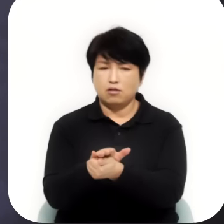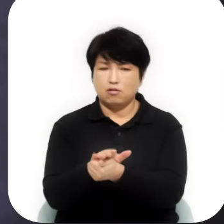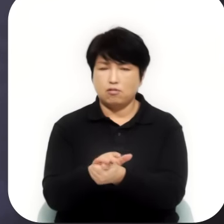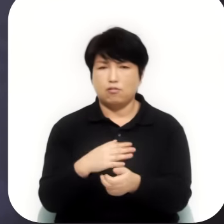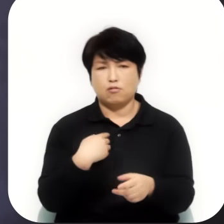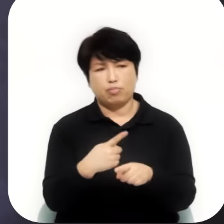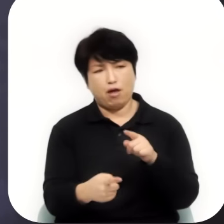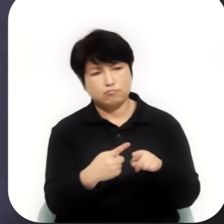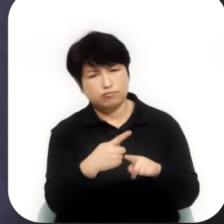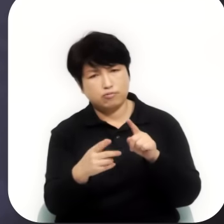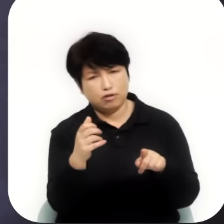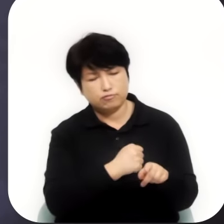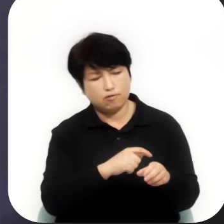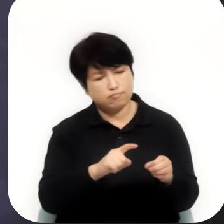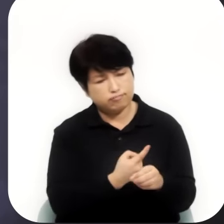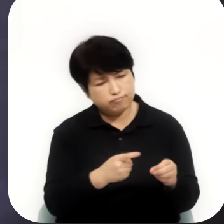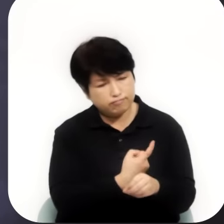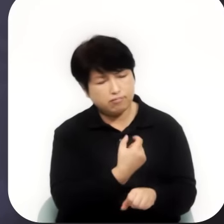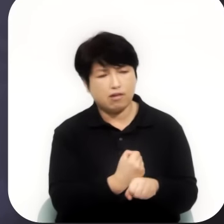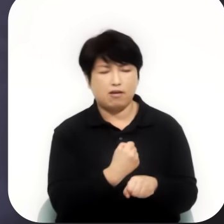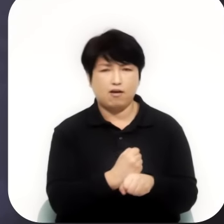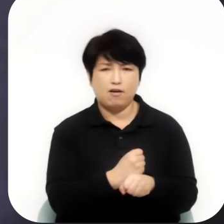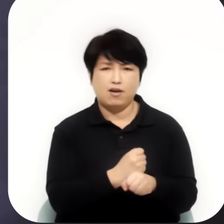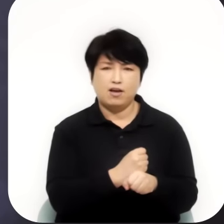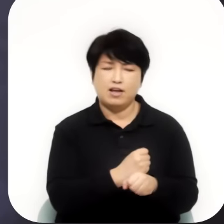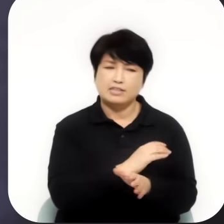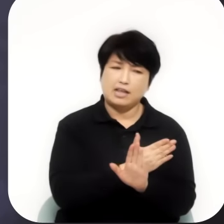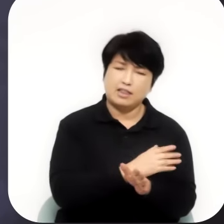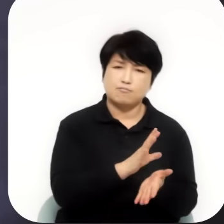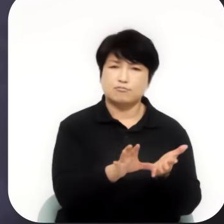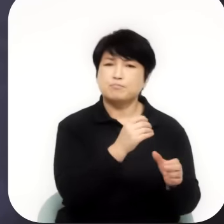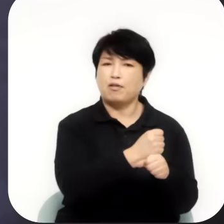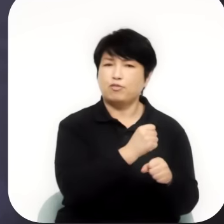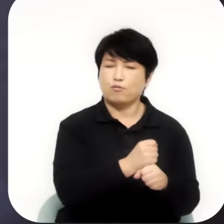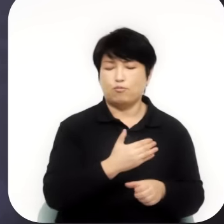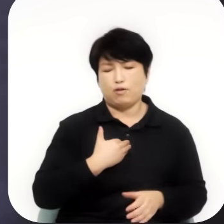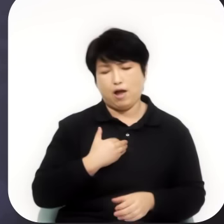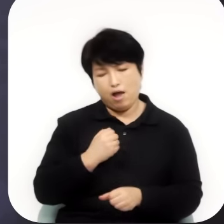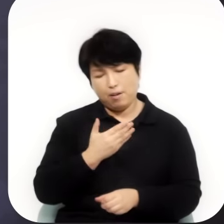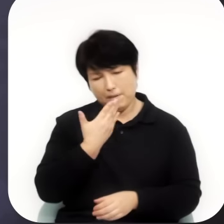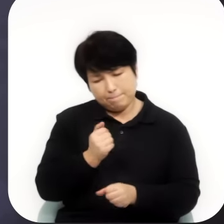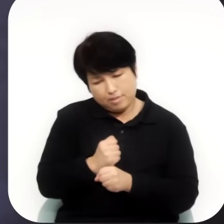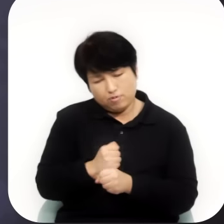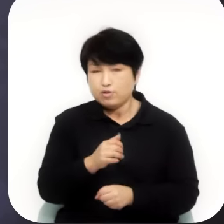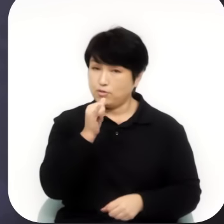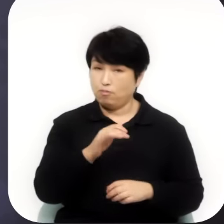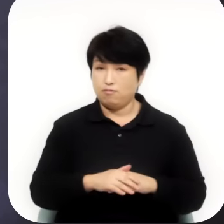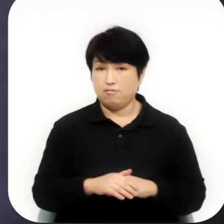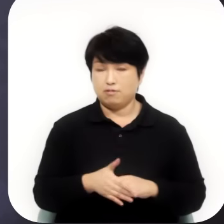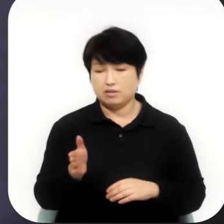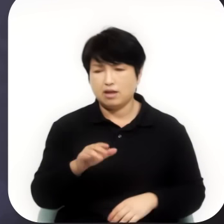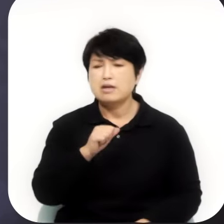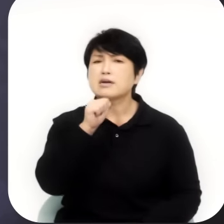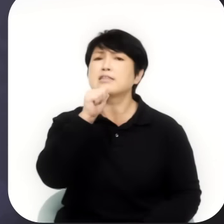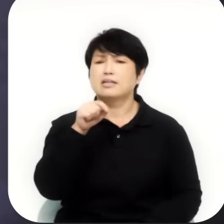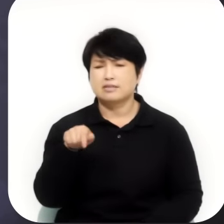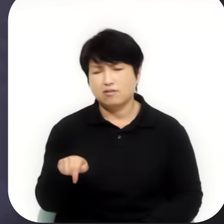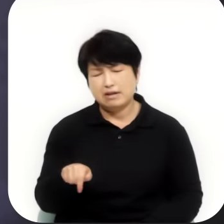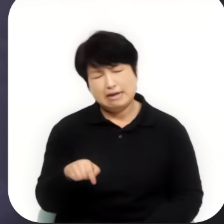뭐 장난감도 만들고 자기가 밥도 해먹고 이렇게 자랐다. 근데 이게 가난에 대한 상처가 되어